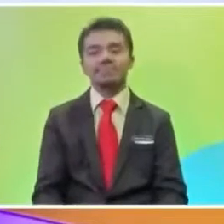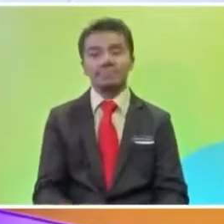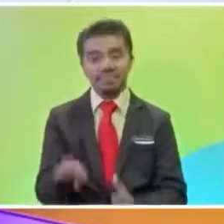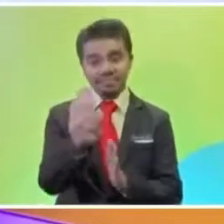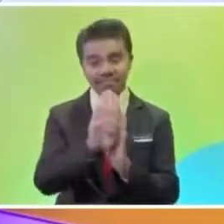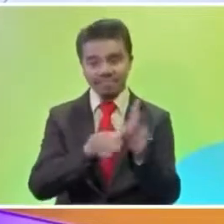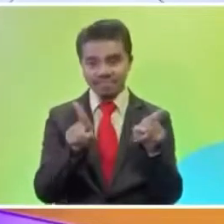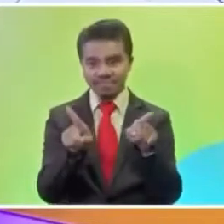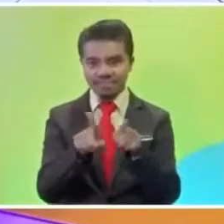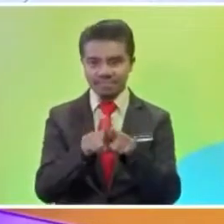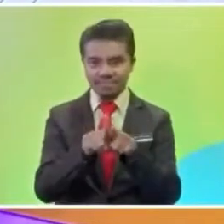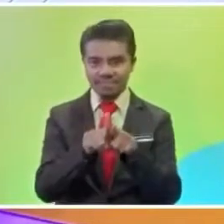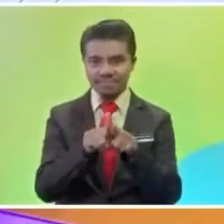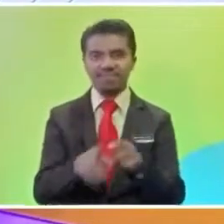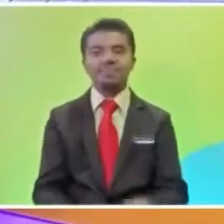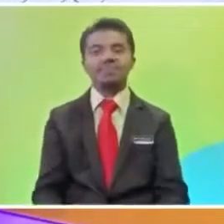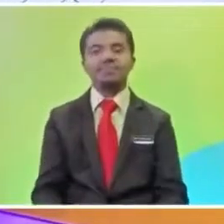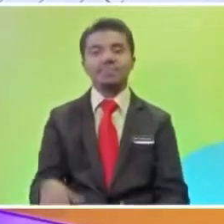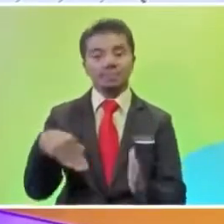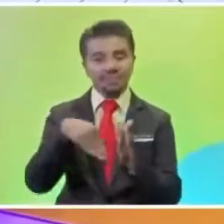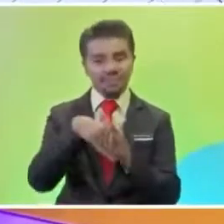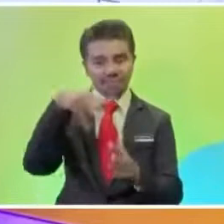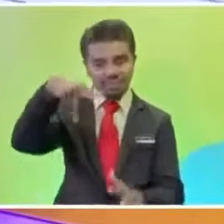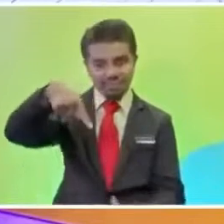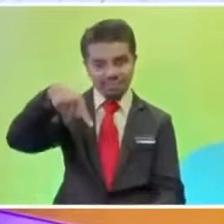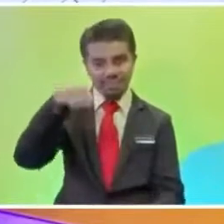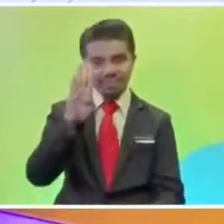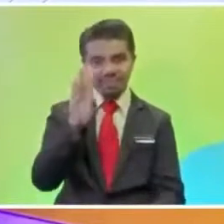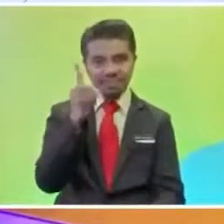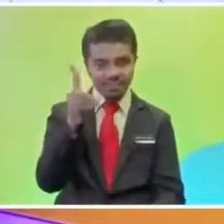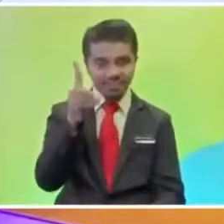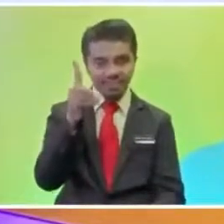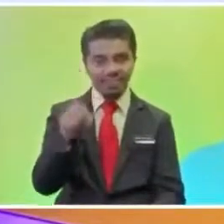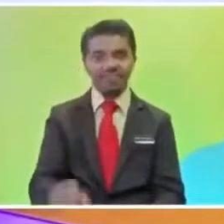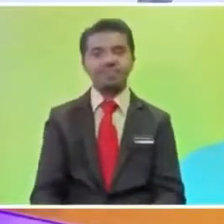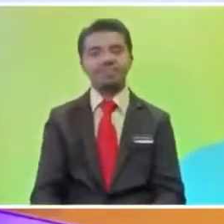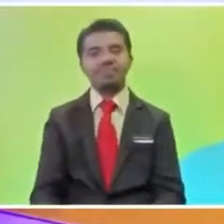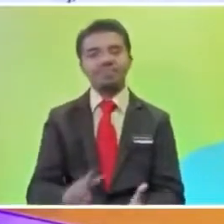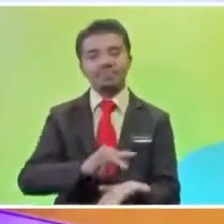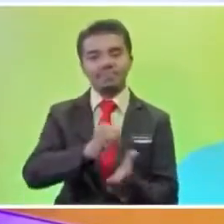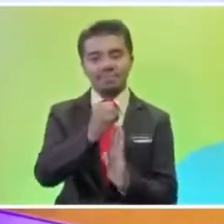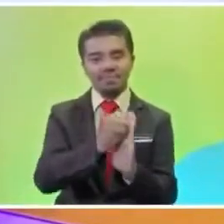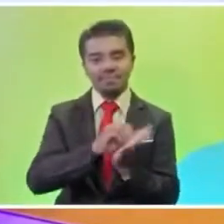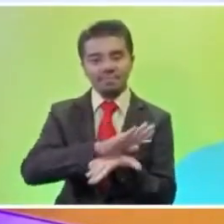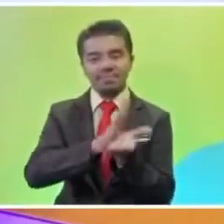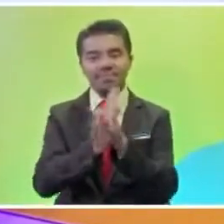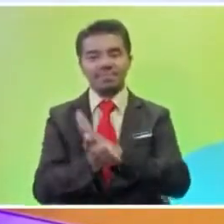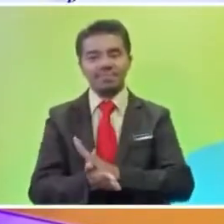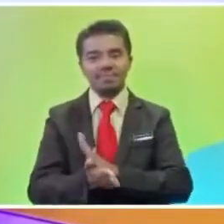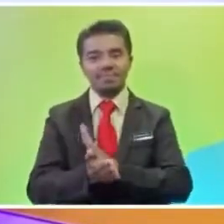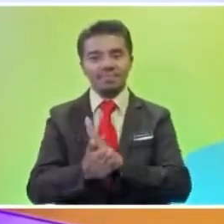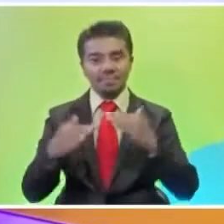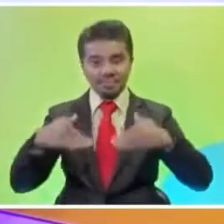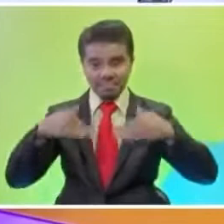merupakan kayu ukur kepada guru-guru untuk menilai prestasi murid-murid mereka di sekolah ataupun debit yang dipakai PBB jadi siapakah